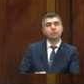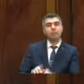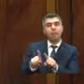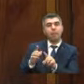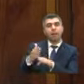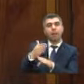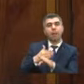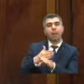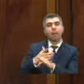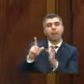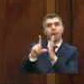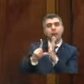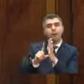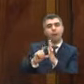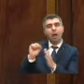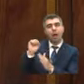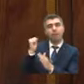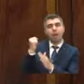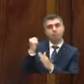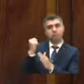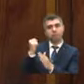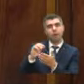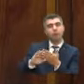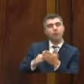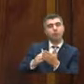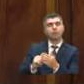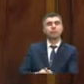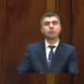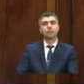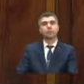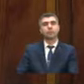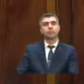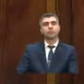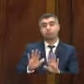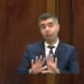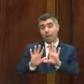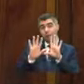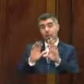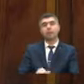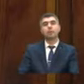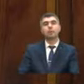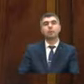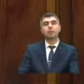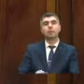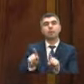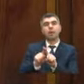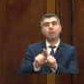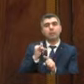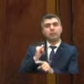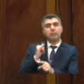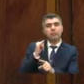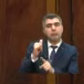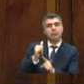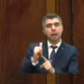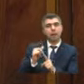لقوانين المالية للسنوات المقبلة في هذا المجال. عاشرا، تعزيز التنمية المستدامة والتأهيل